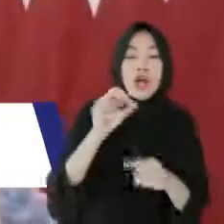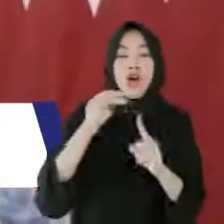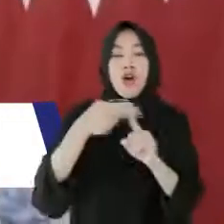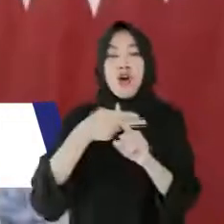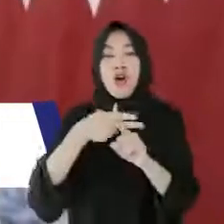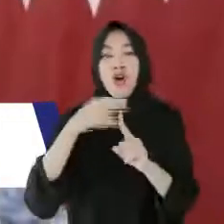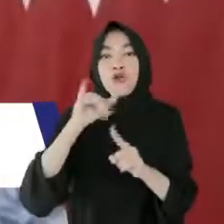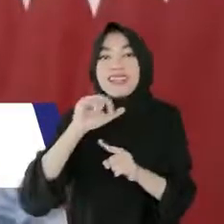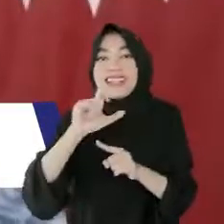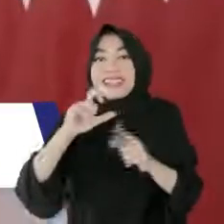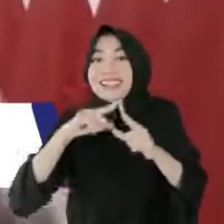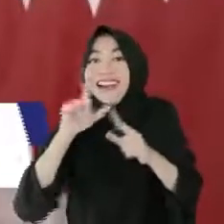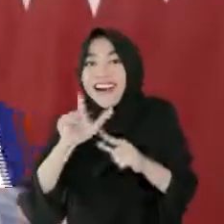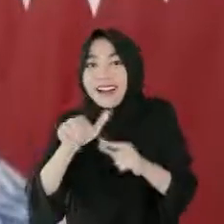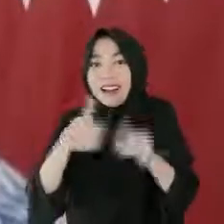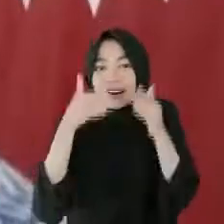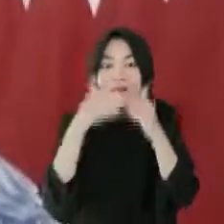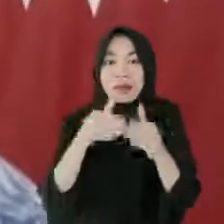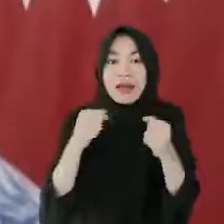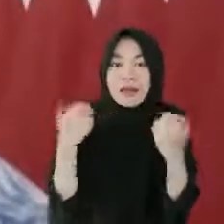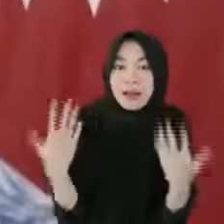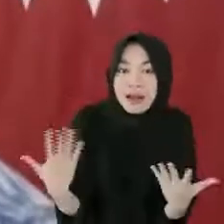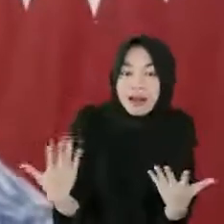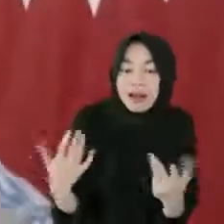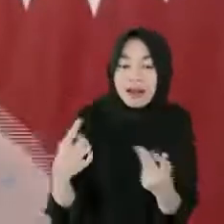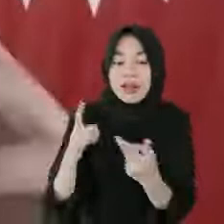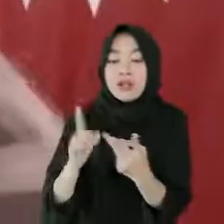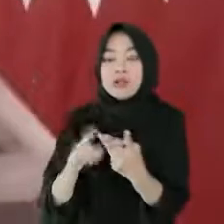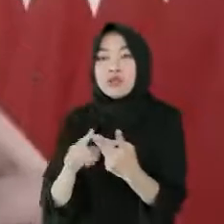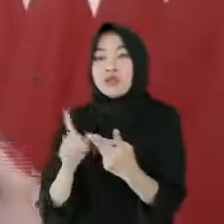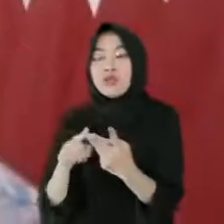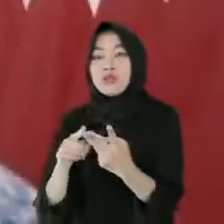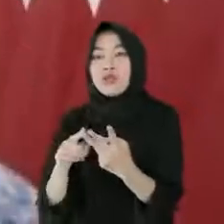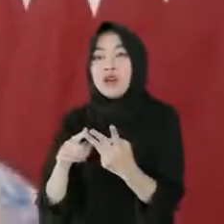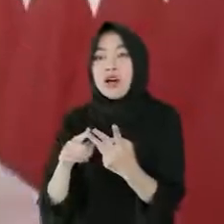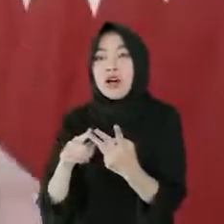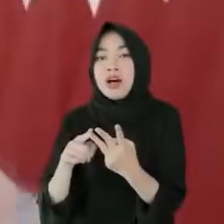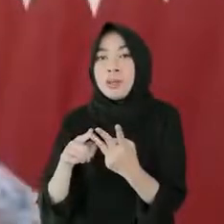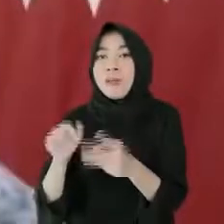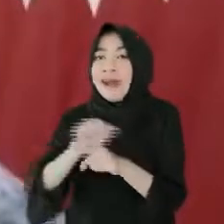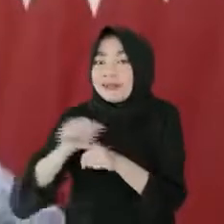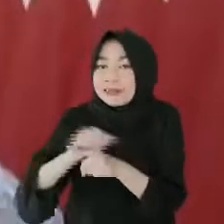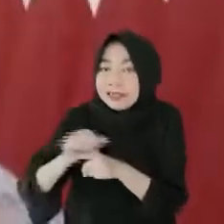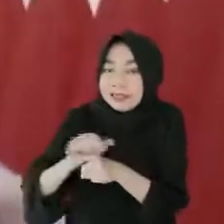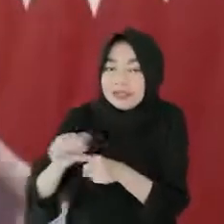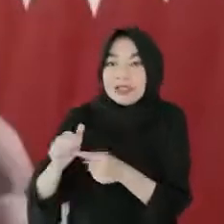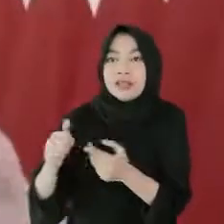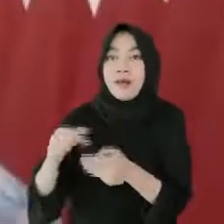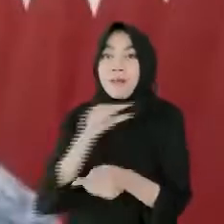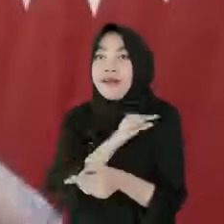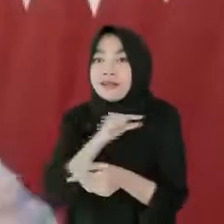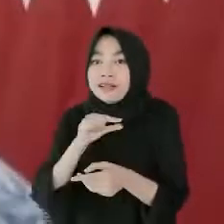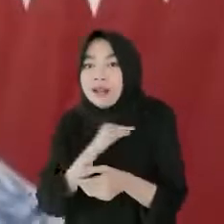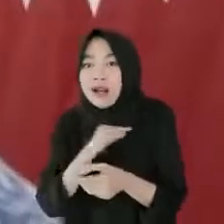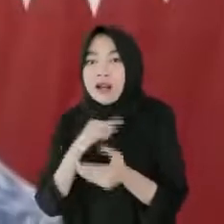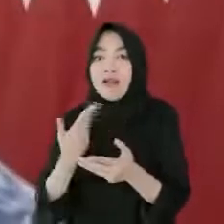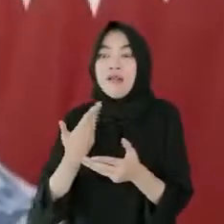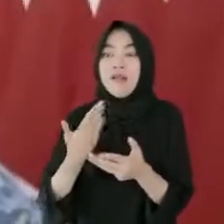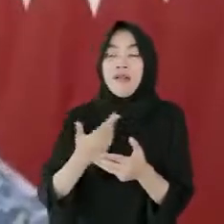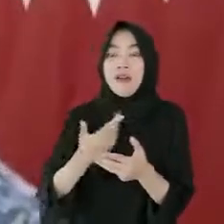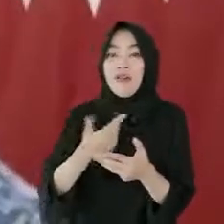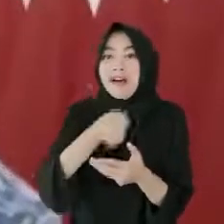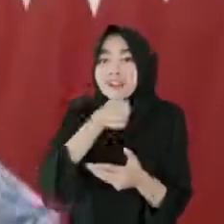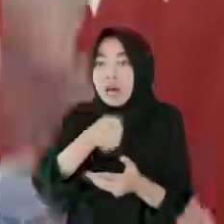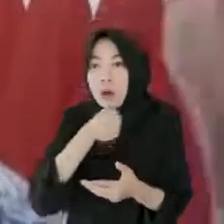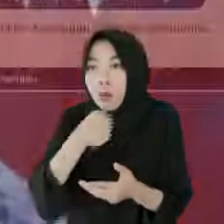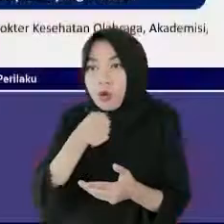panitia Bagaimana media Bagaimana pendukung kegiatan karena misalkan di dalam acara pembukaan kan a Nda